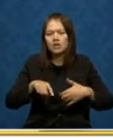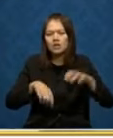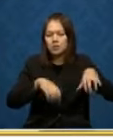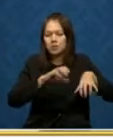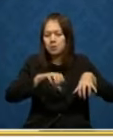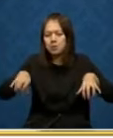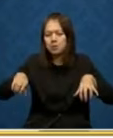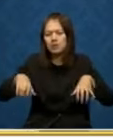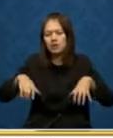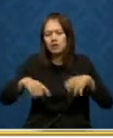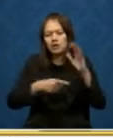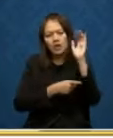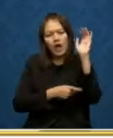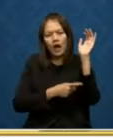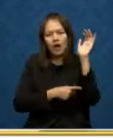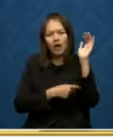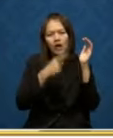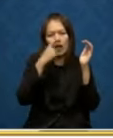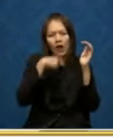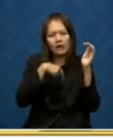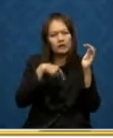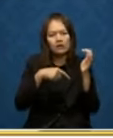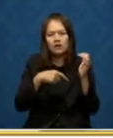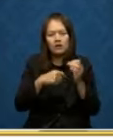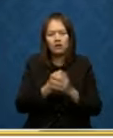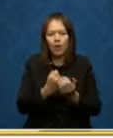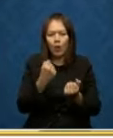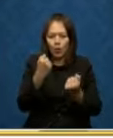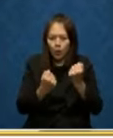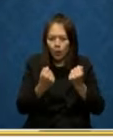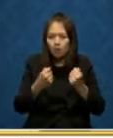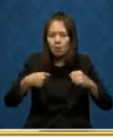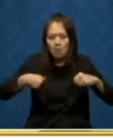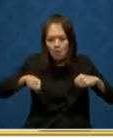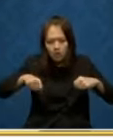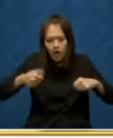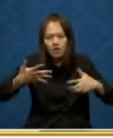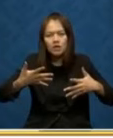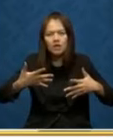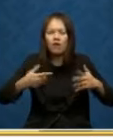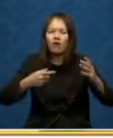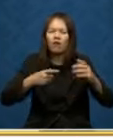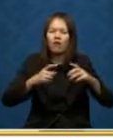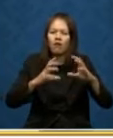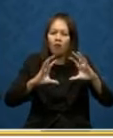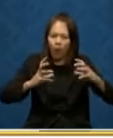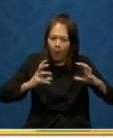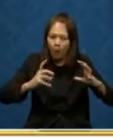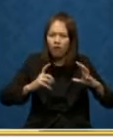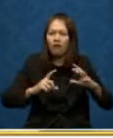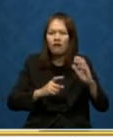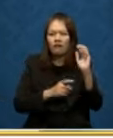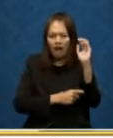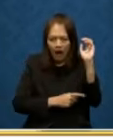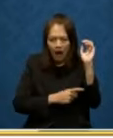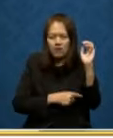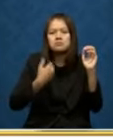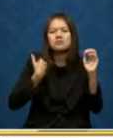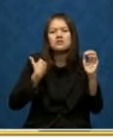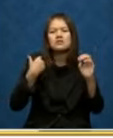ของยางพาราเนี่ยวันนี้ประเทศไทยเราเนี่ยใช้รถยนต์ใช้มอเตอร์ไซค์ใช้เรื่องอย่างเยอะแยะไปหมดทำไมเราจะต้อง